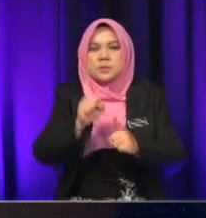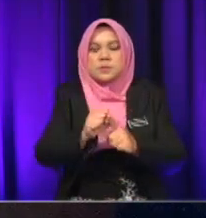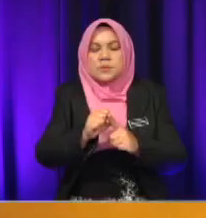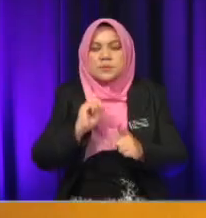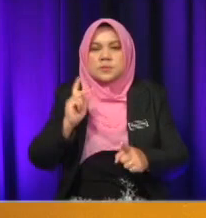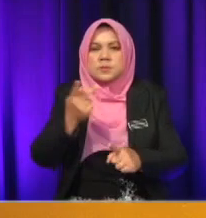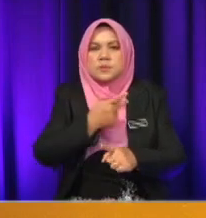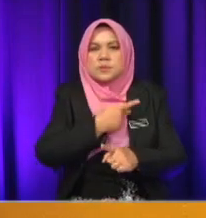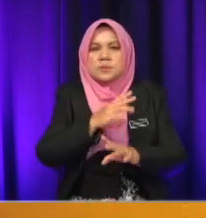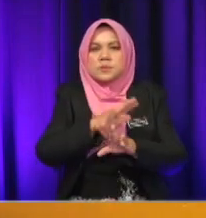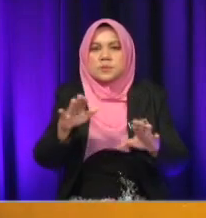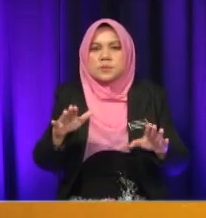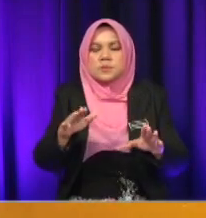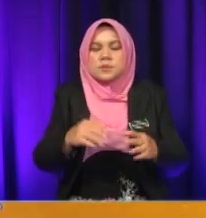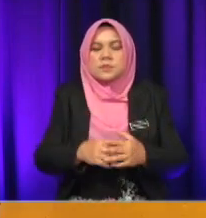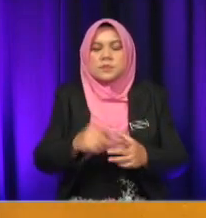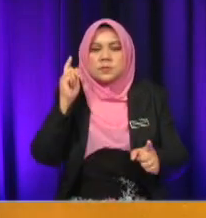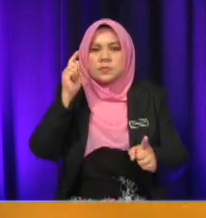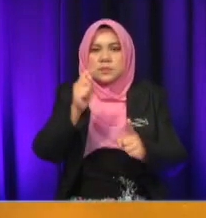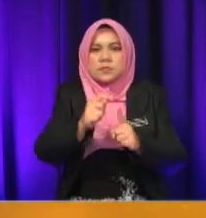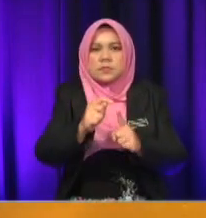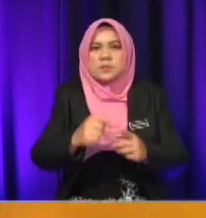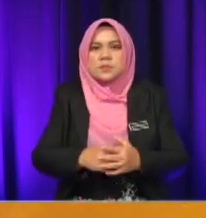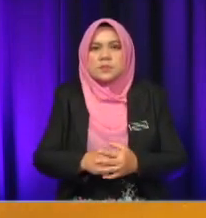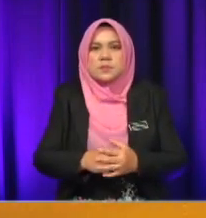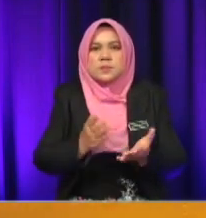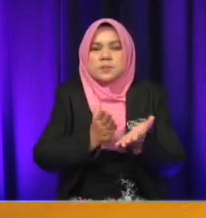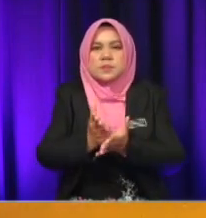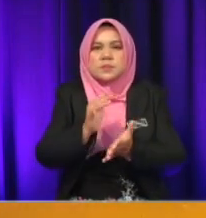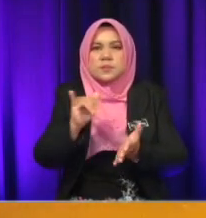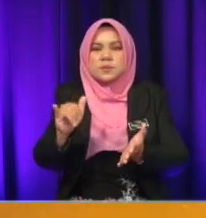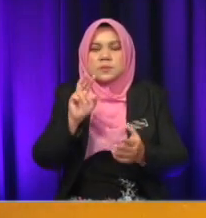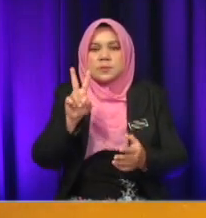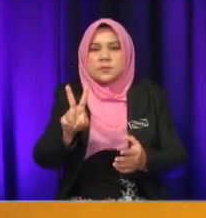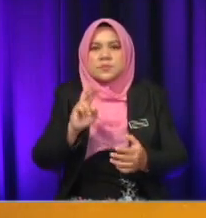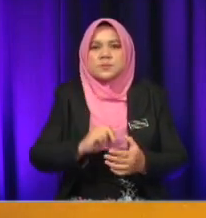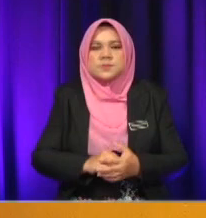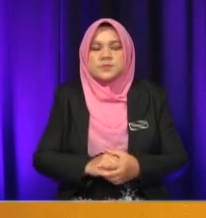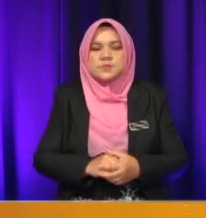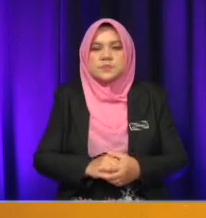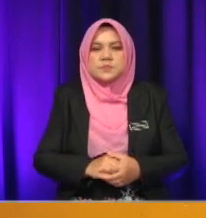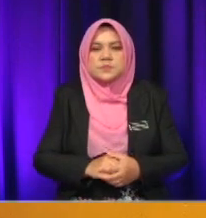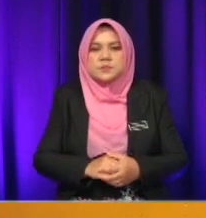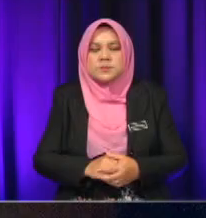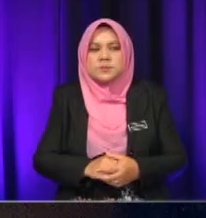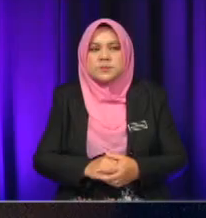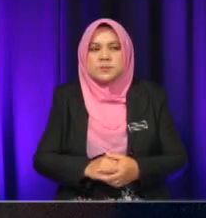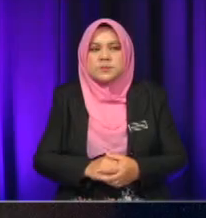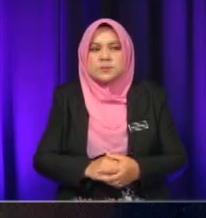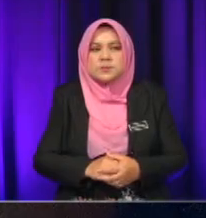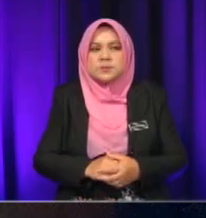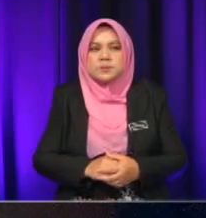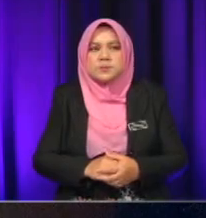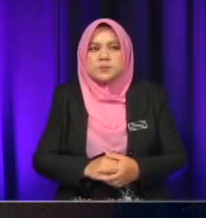kita tak ada hala tuju. Okey, baiklah, seterusnya uji minda yang kedua. Okay. Panjang juga tu jawapan tu. Panjang juga ya